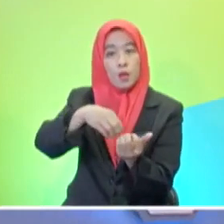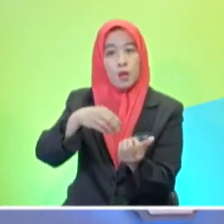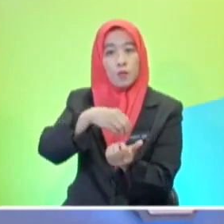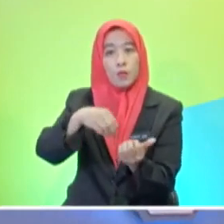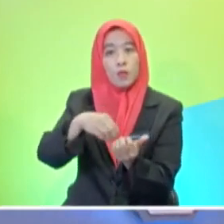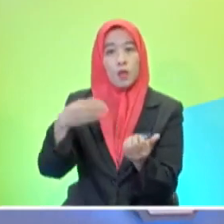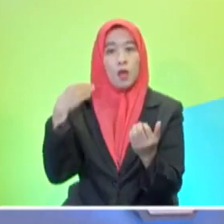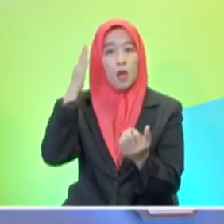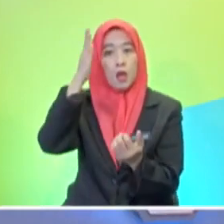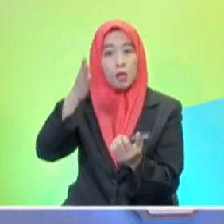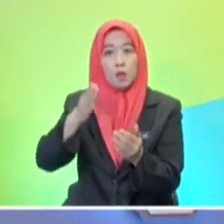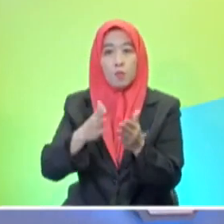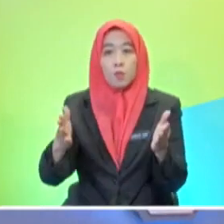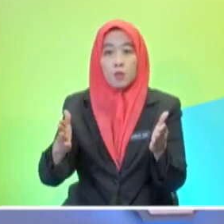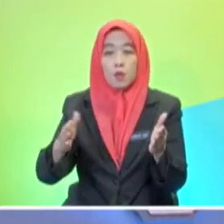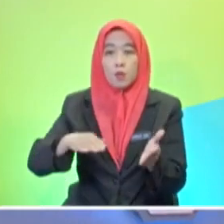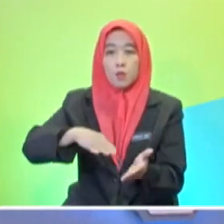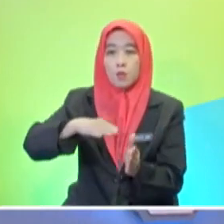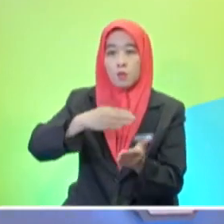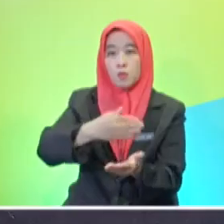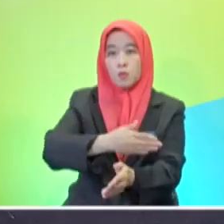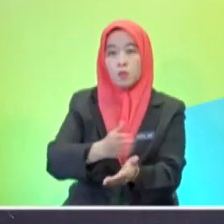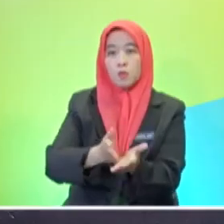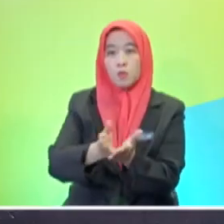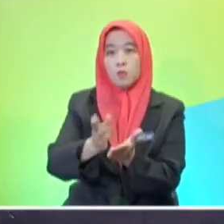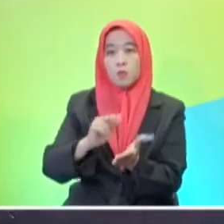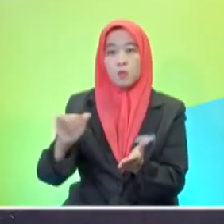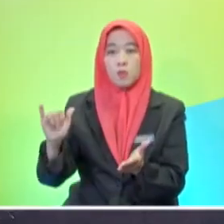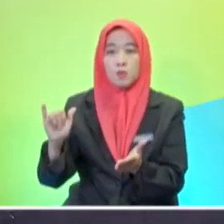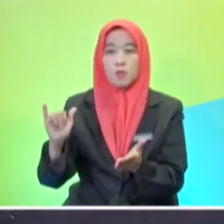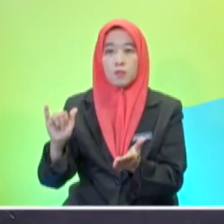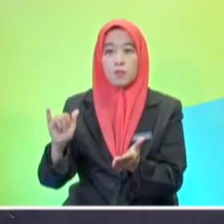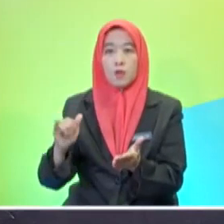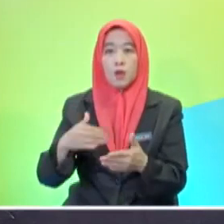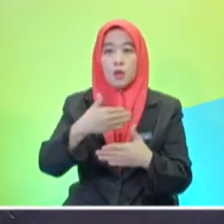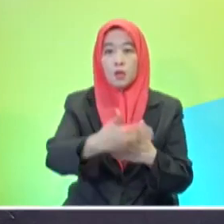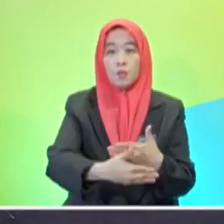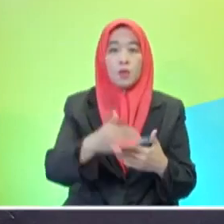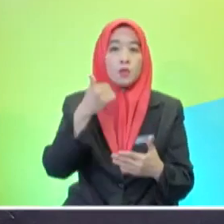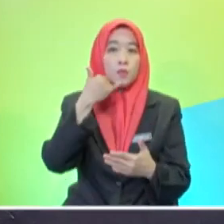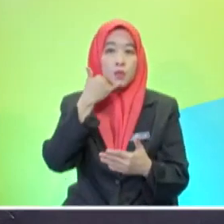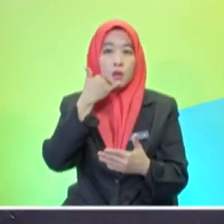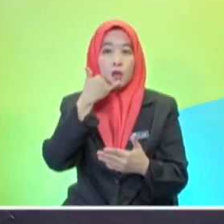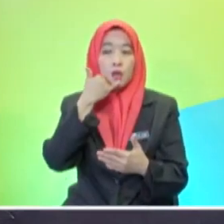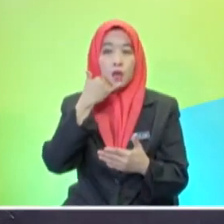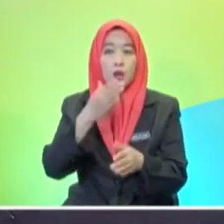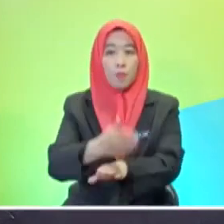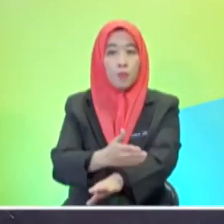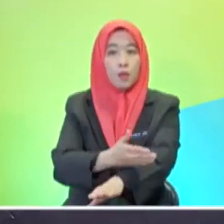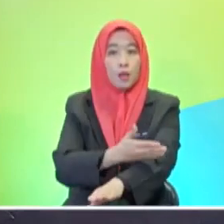peringkat, membesar ke peringkat seterusnya. Nak tahu tak? Nak tahu cikgu, apa tu? Masih kat depan Syafika tu juga. Peringkat apa